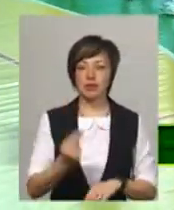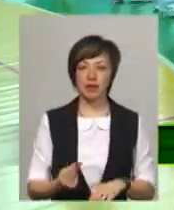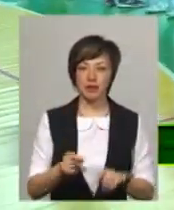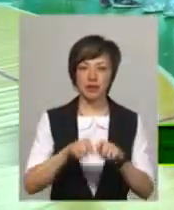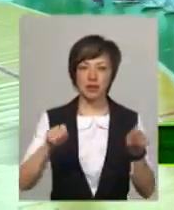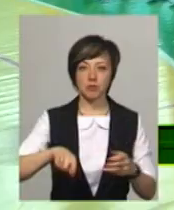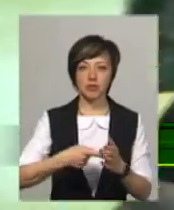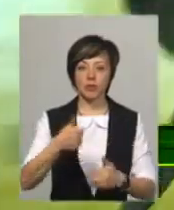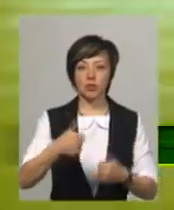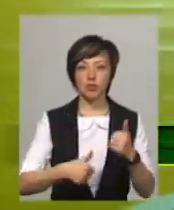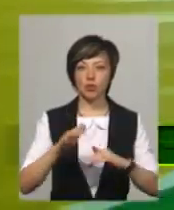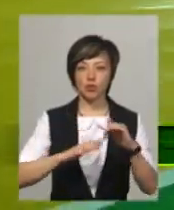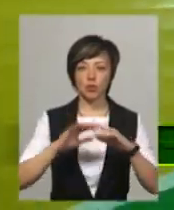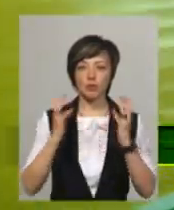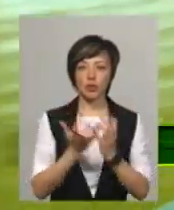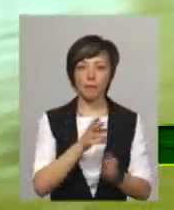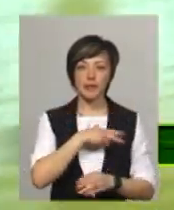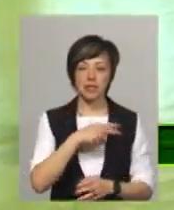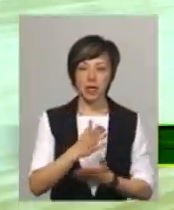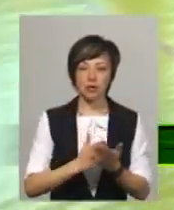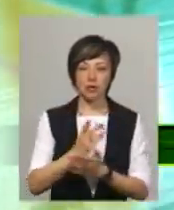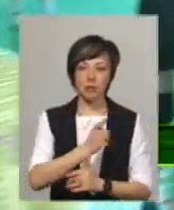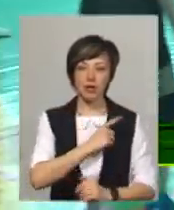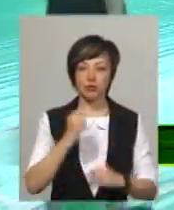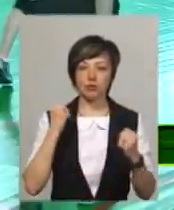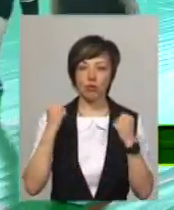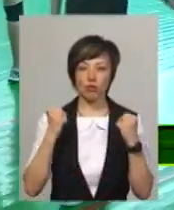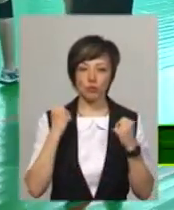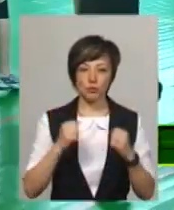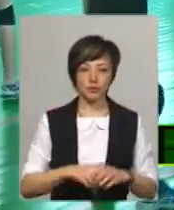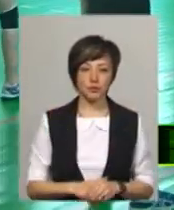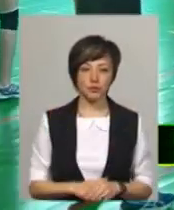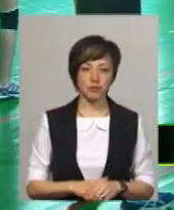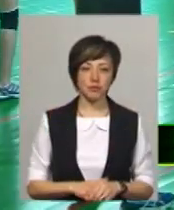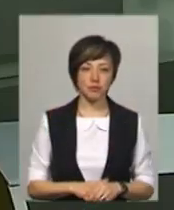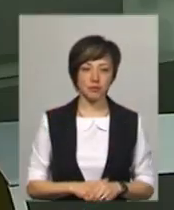відкритий міський турнір зручного м'яча на призи заслуженого майстра спорту з гандболу Лариси Заспи.